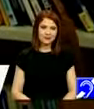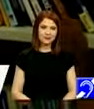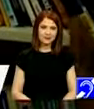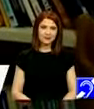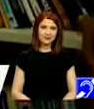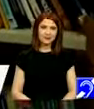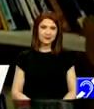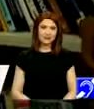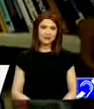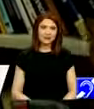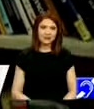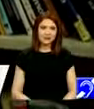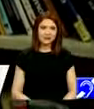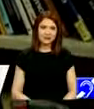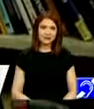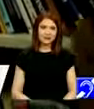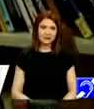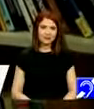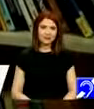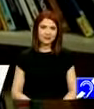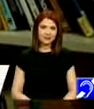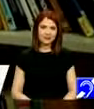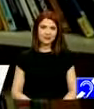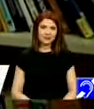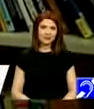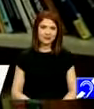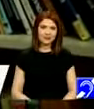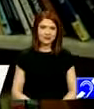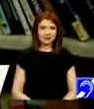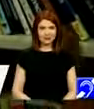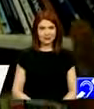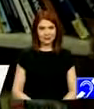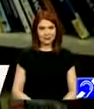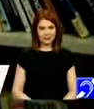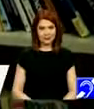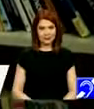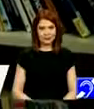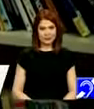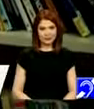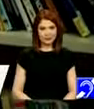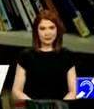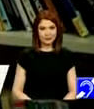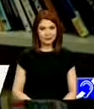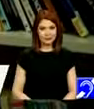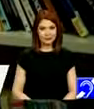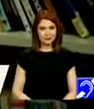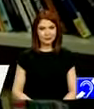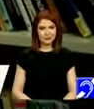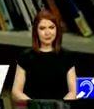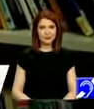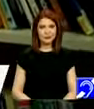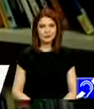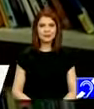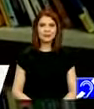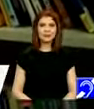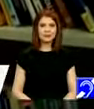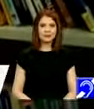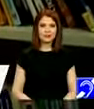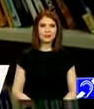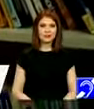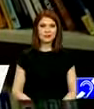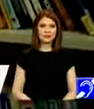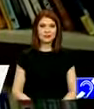I want to learn Romanian language because I must respect all people and